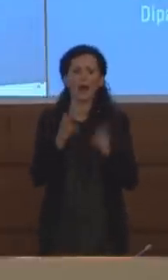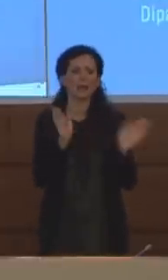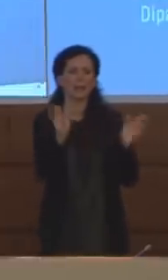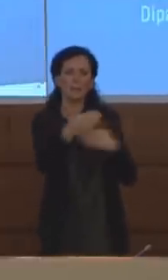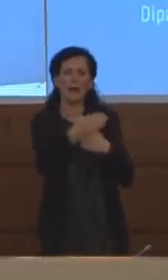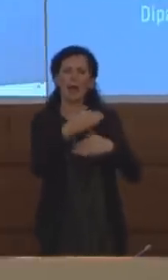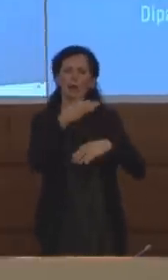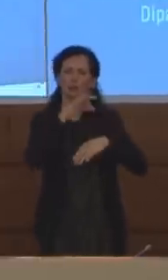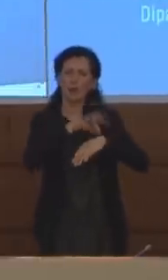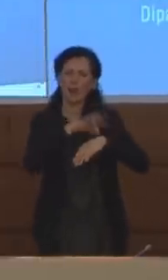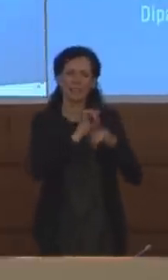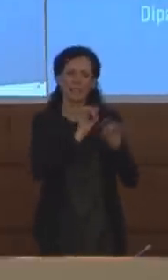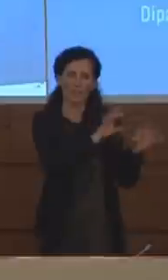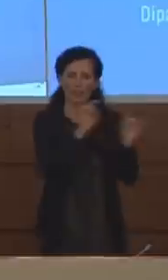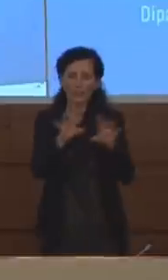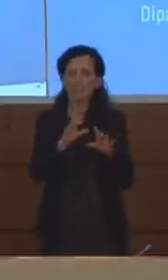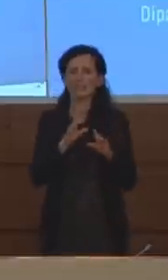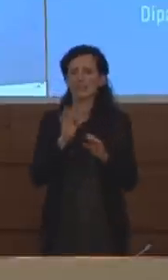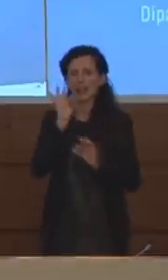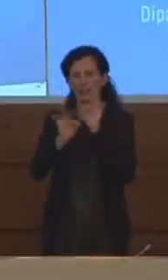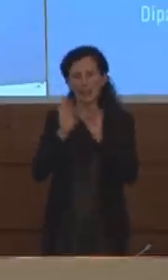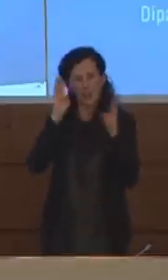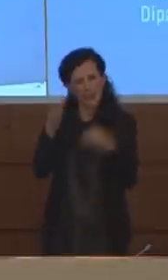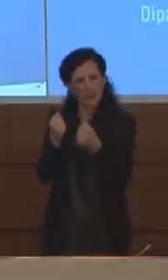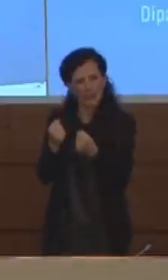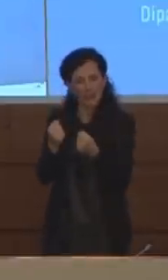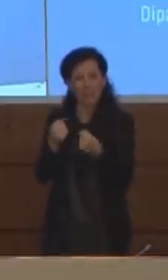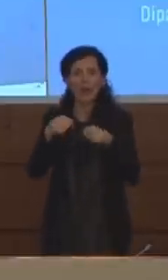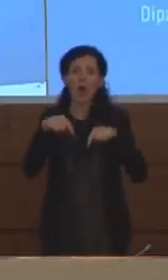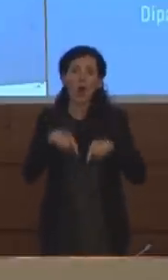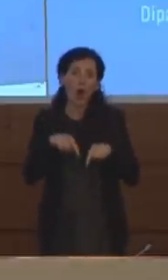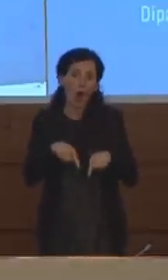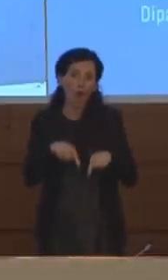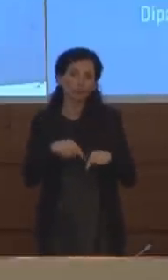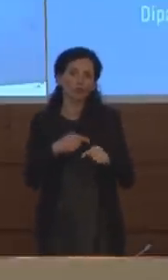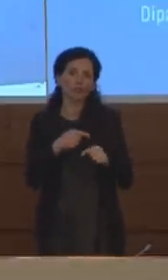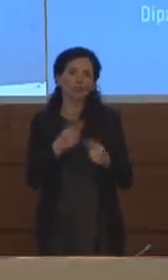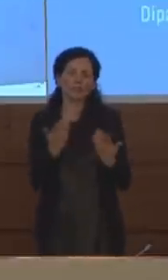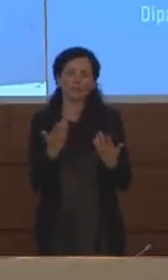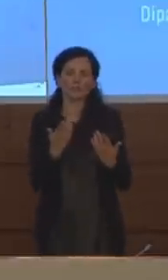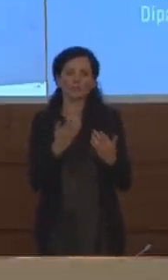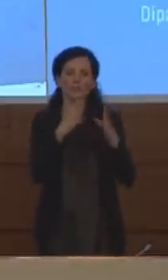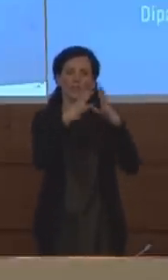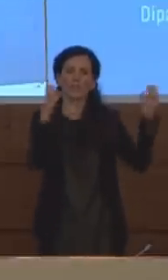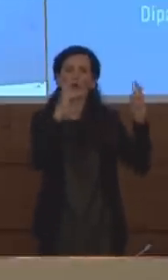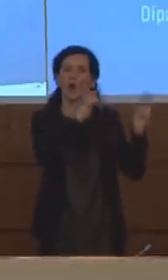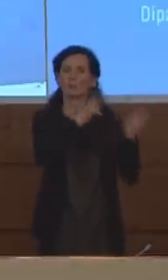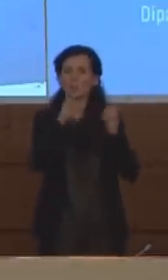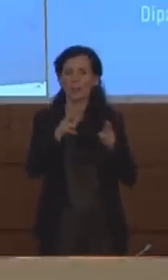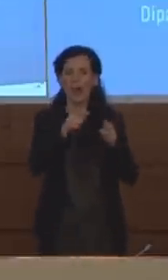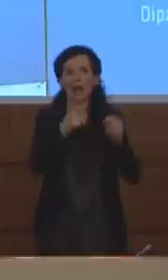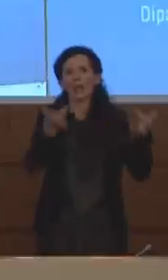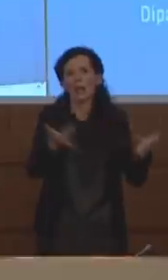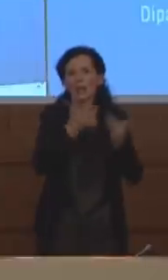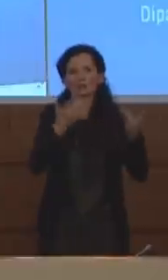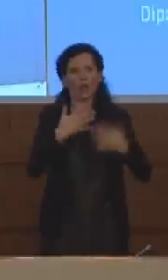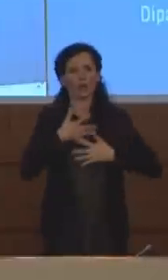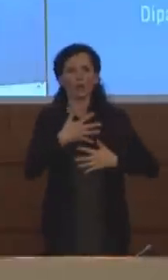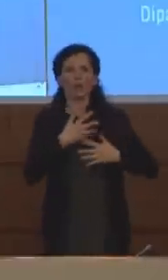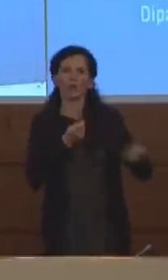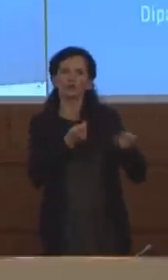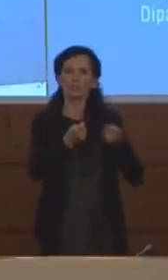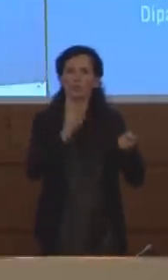intensive o terapie intensive oggi avendo queste strutture un po più sgravate rispetto al precedente sia maggiore possibilità di andare